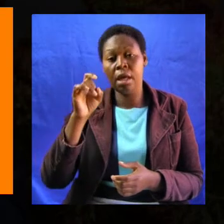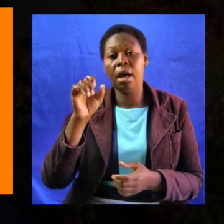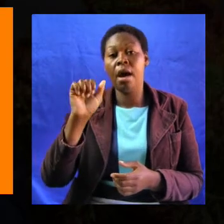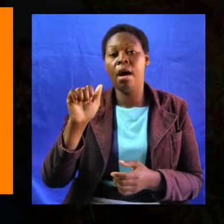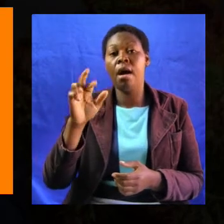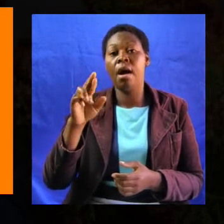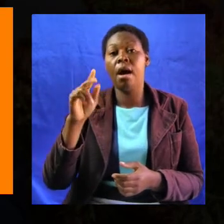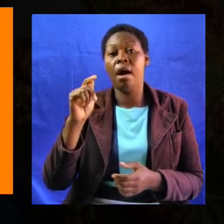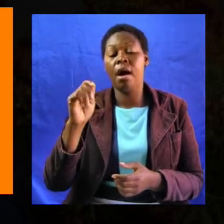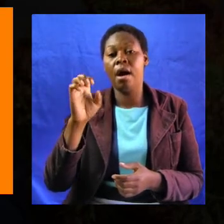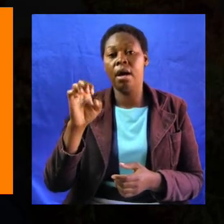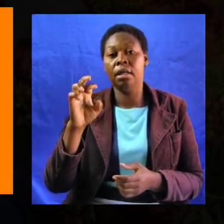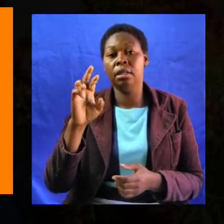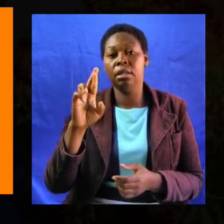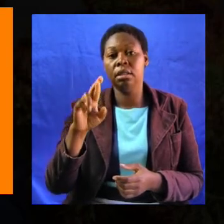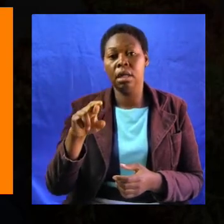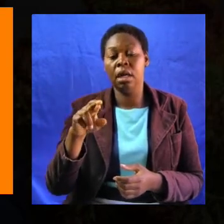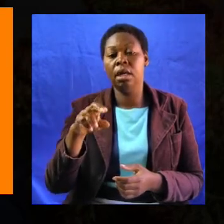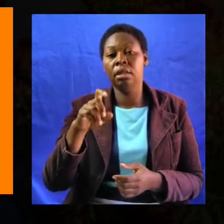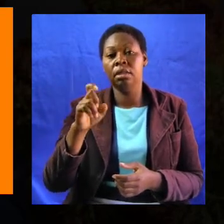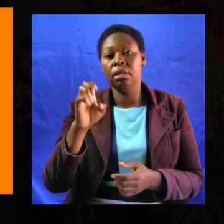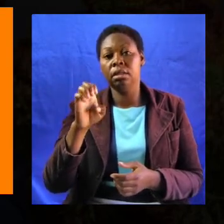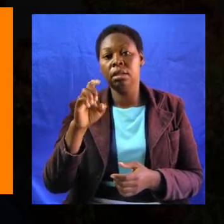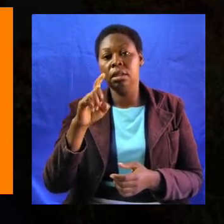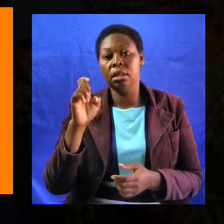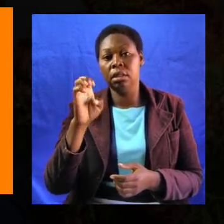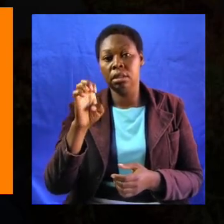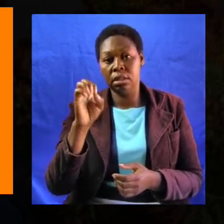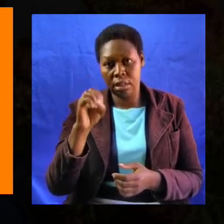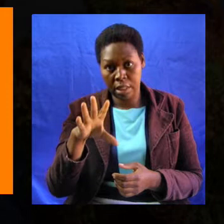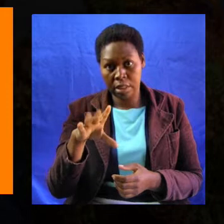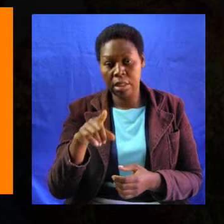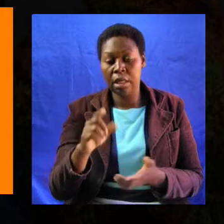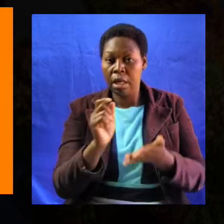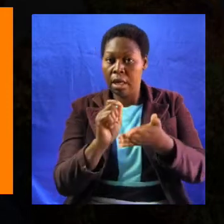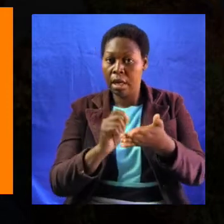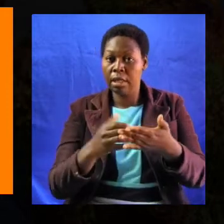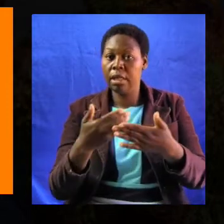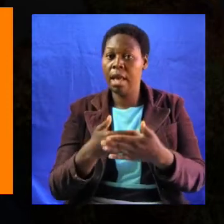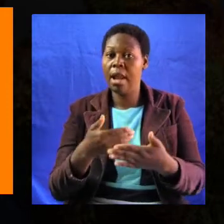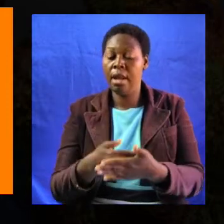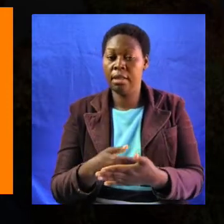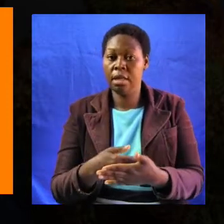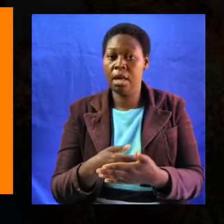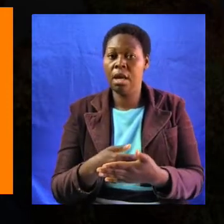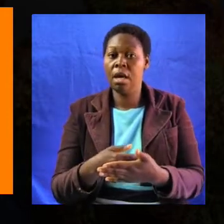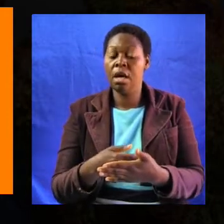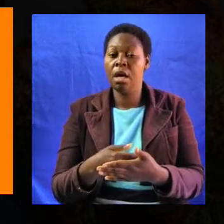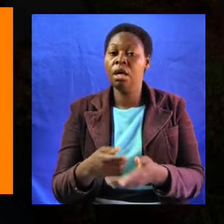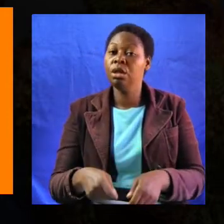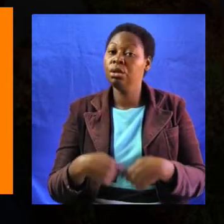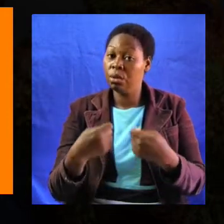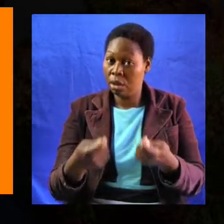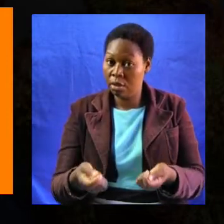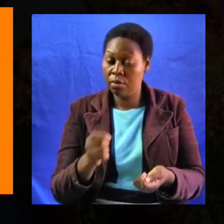ushe vakanyora mwadi yokukwirira vakanga vagere kwa Judah ne Jerusalem.